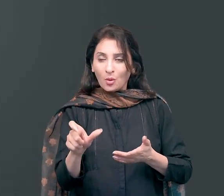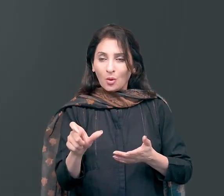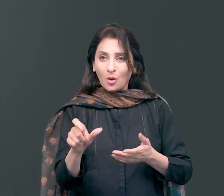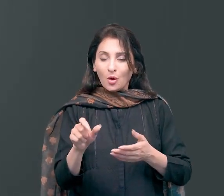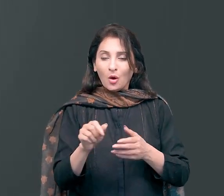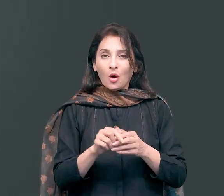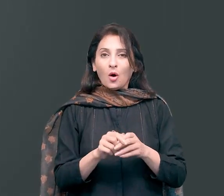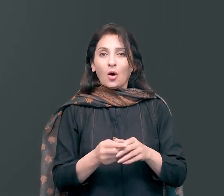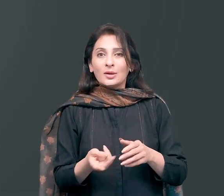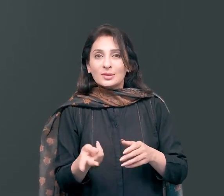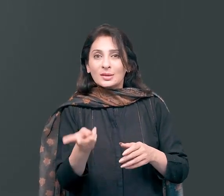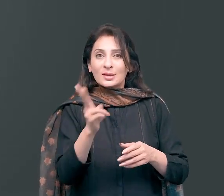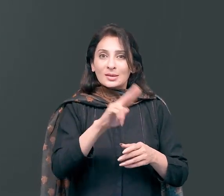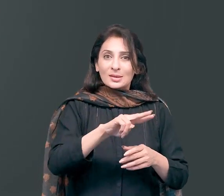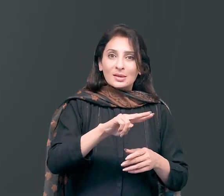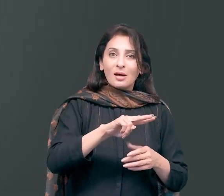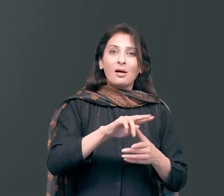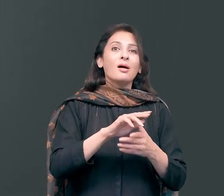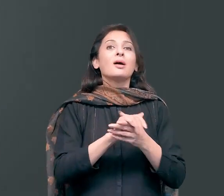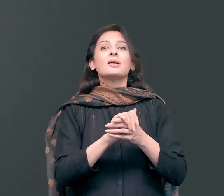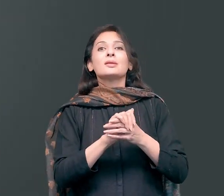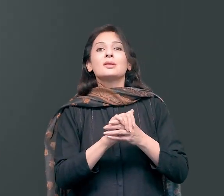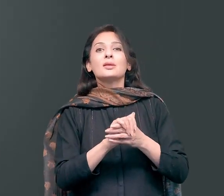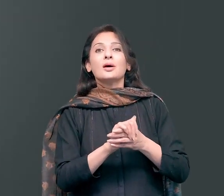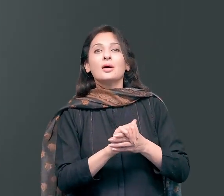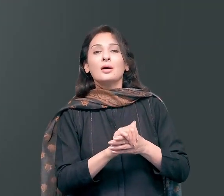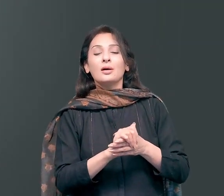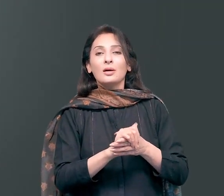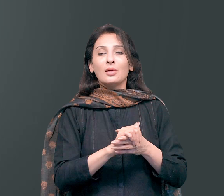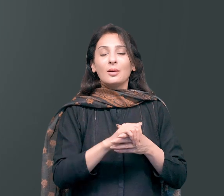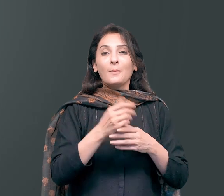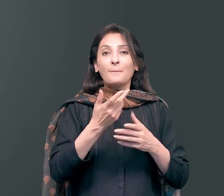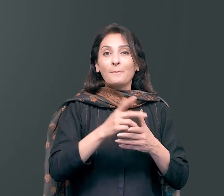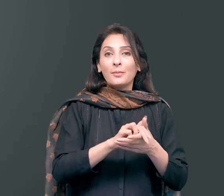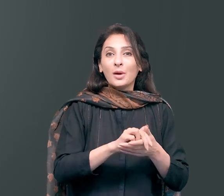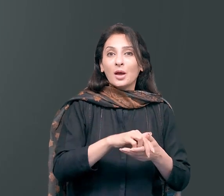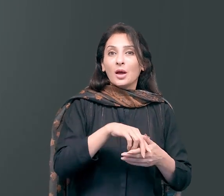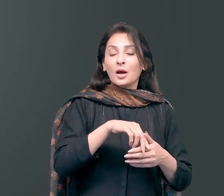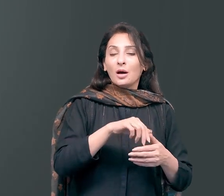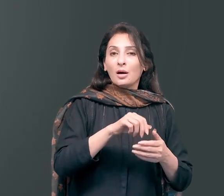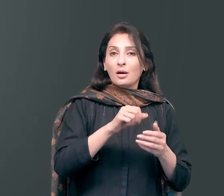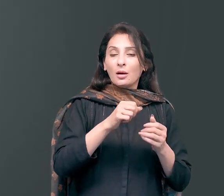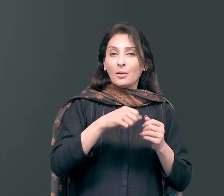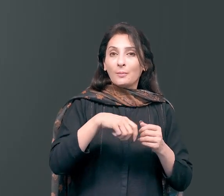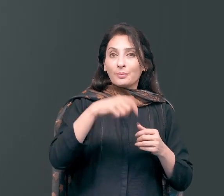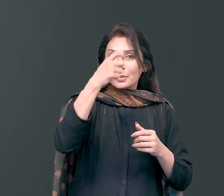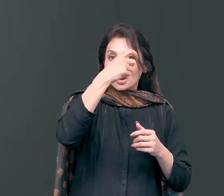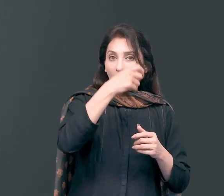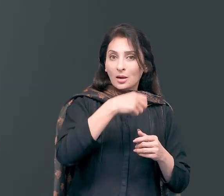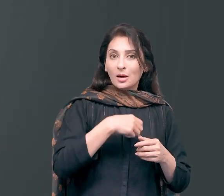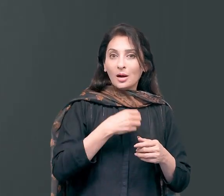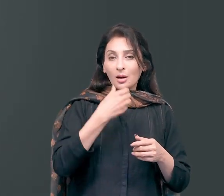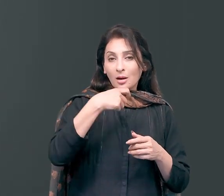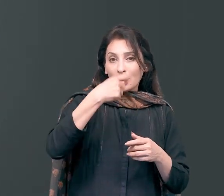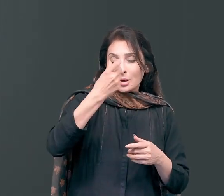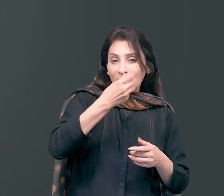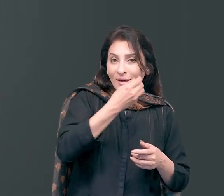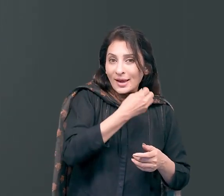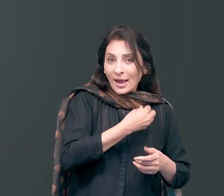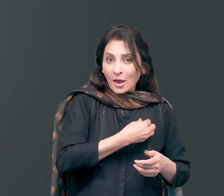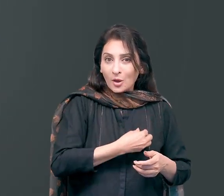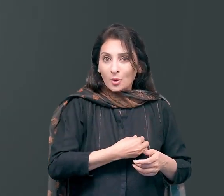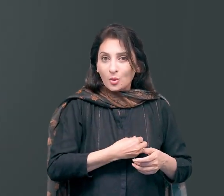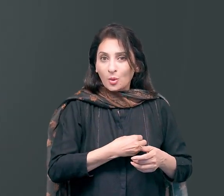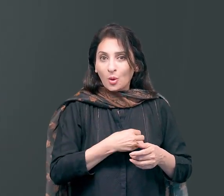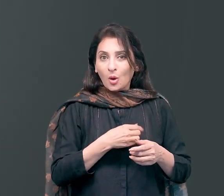لال نہرو کے بڑے اچھے دوست تھے، گاندھی سے ان کے اچھے تعلقات، ان کو بھیجا۔ انہوں نے پھر کرپس پرپوزلز دیں۔ کرپس